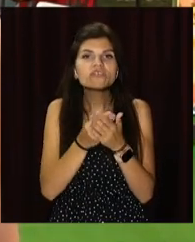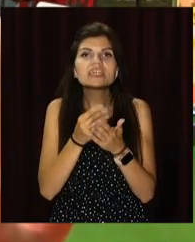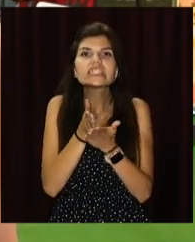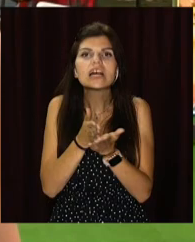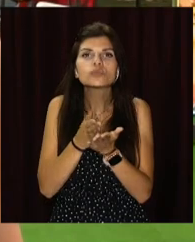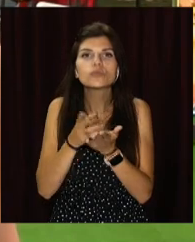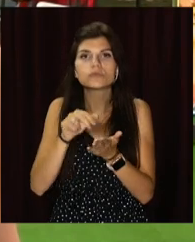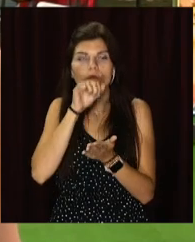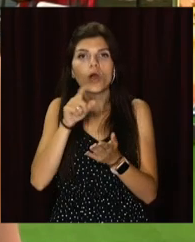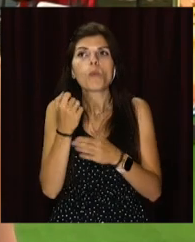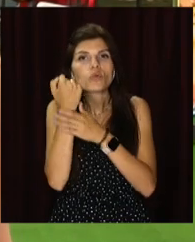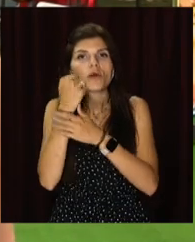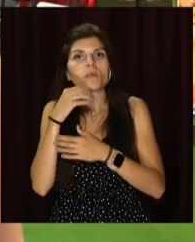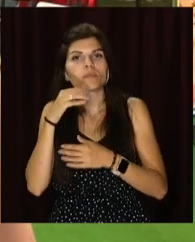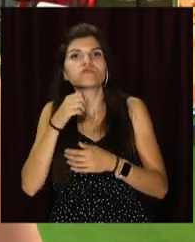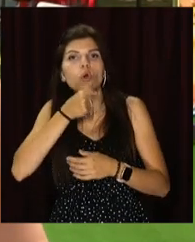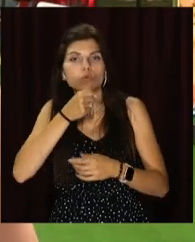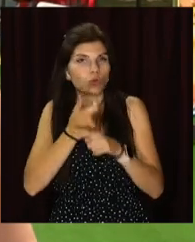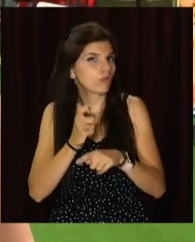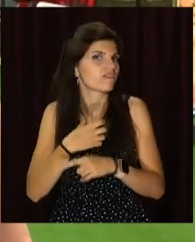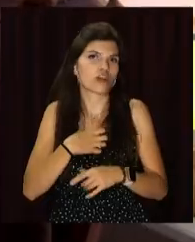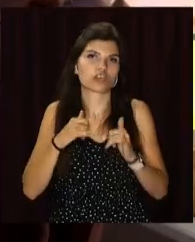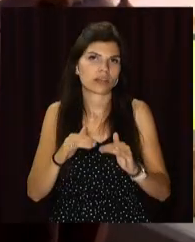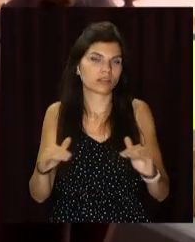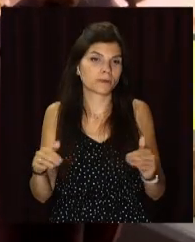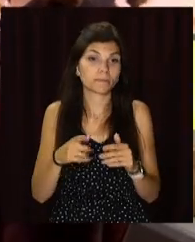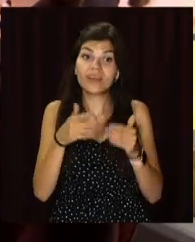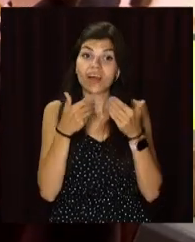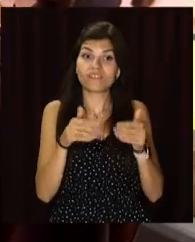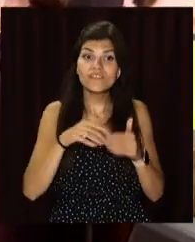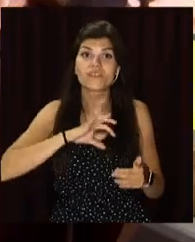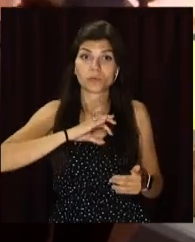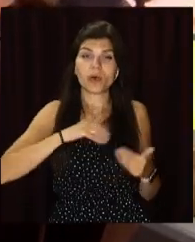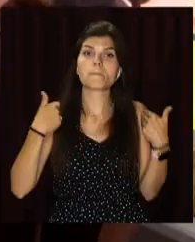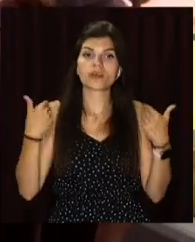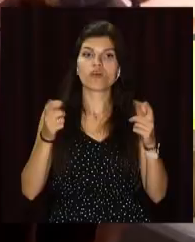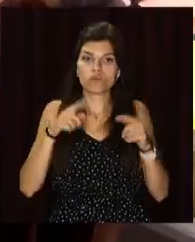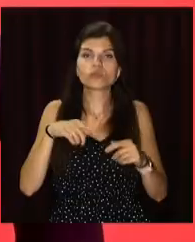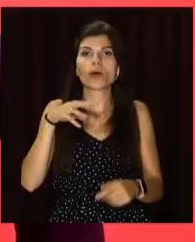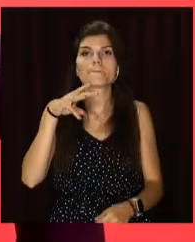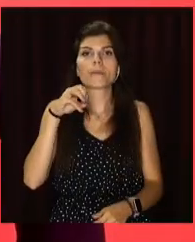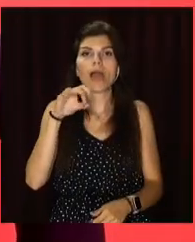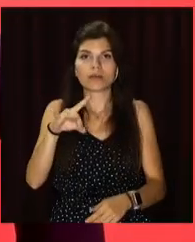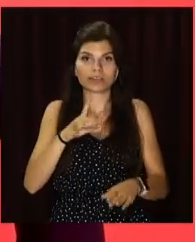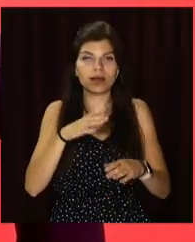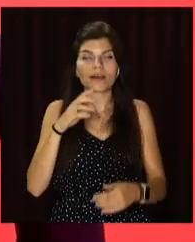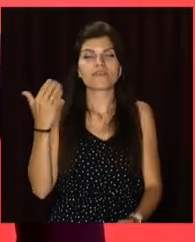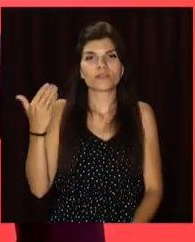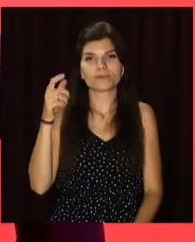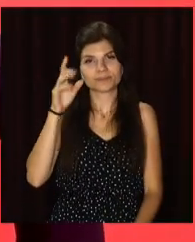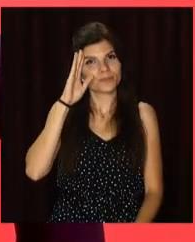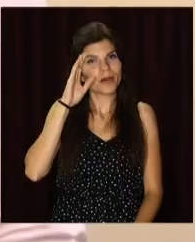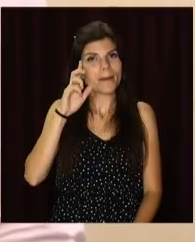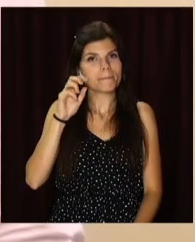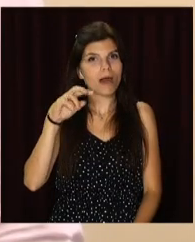заслуги. Підтримка взрослих дуже-дуже важлива для діток. Випускників медалістів привітав і міський голова Кам'янського Андрій Білоусов.